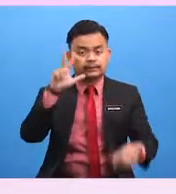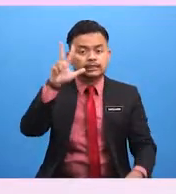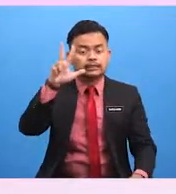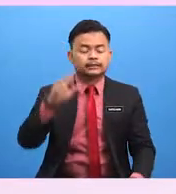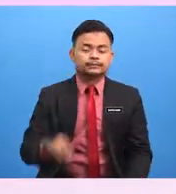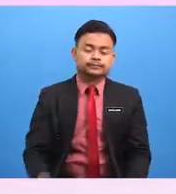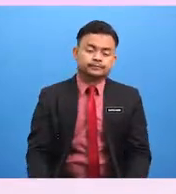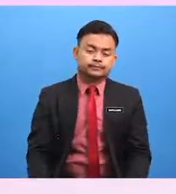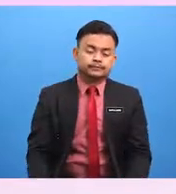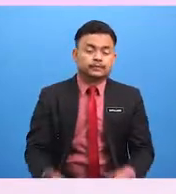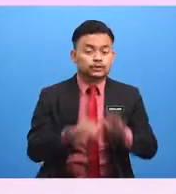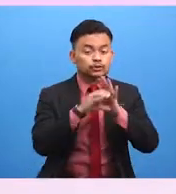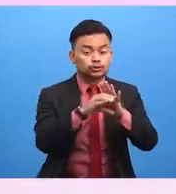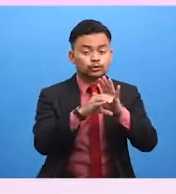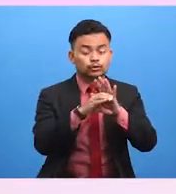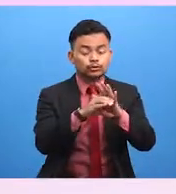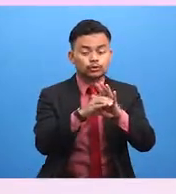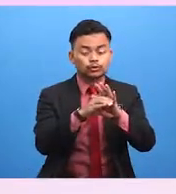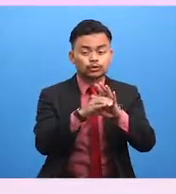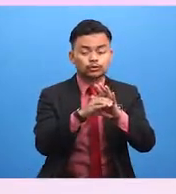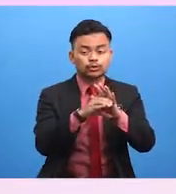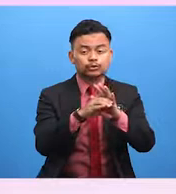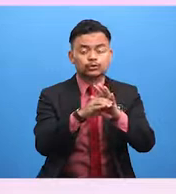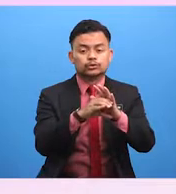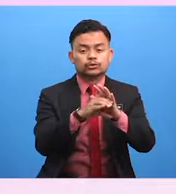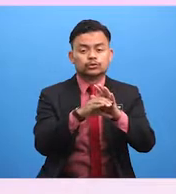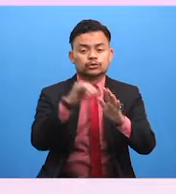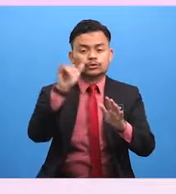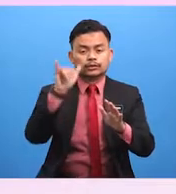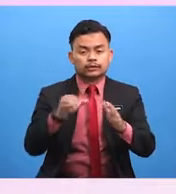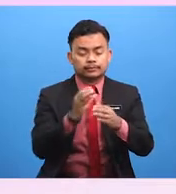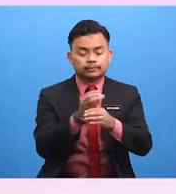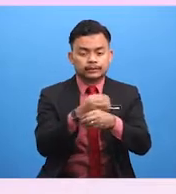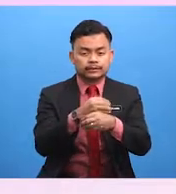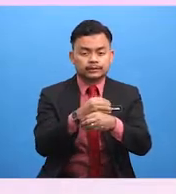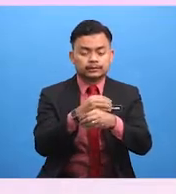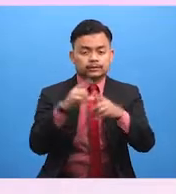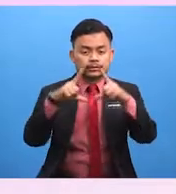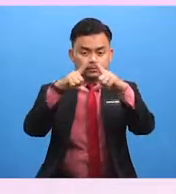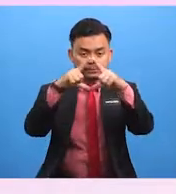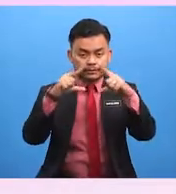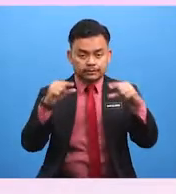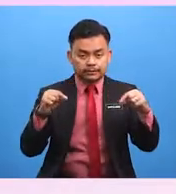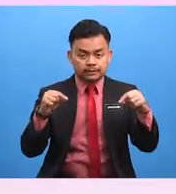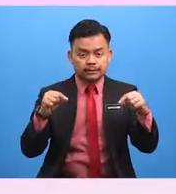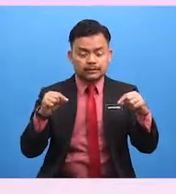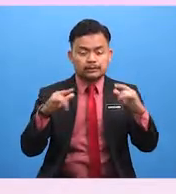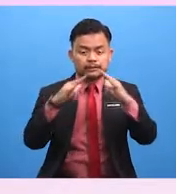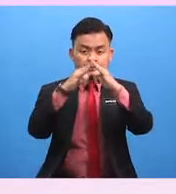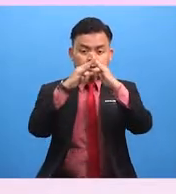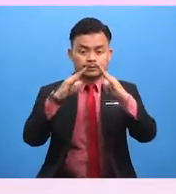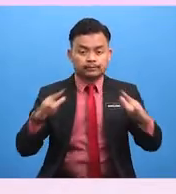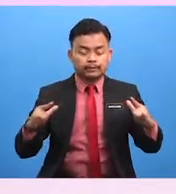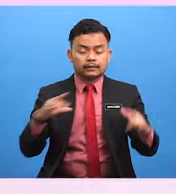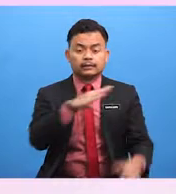Contoh-contoh objek yang berbentuk seperti prisma ialah seperti kemah dan juga bumbung